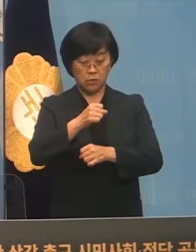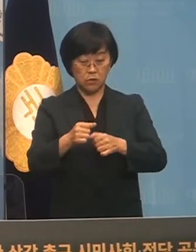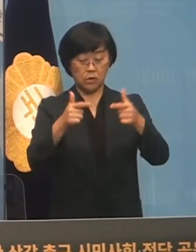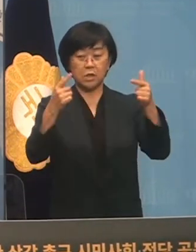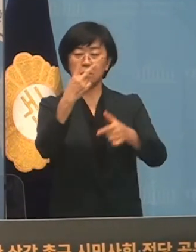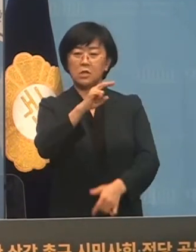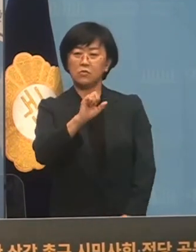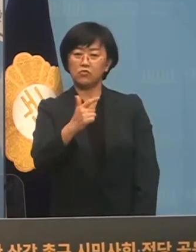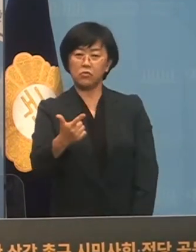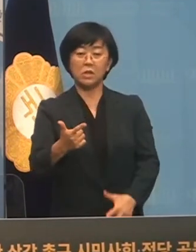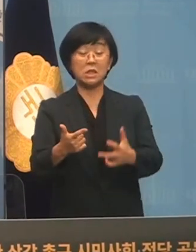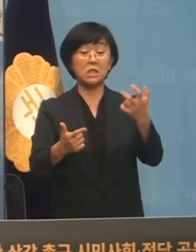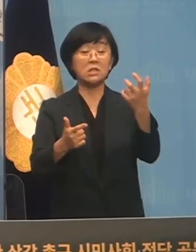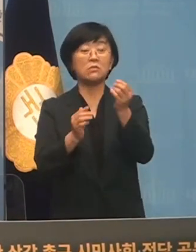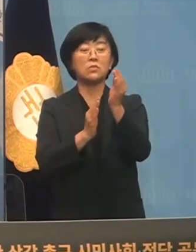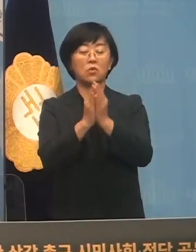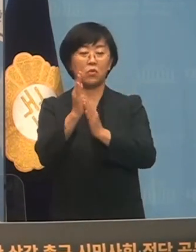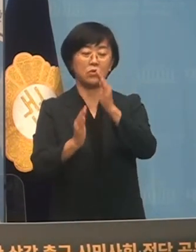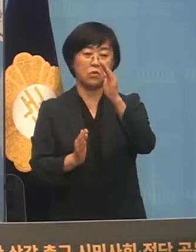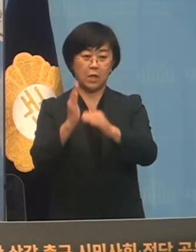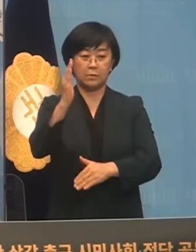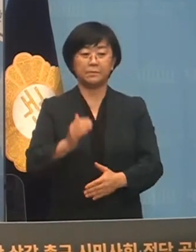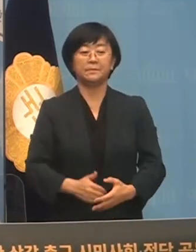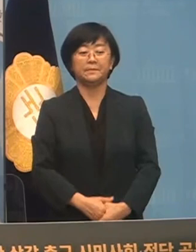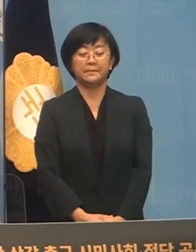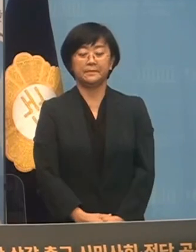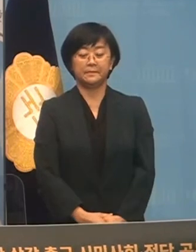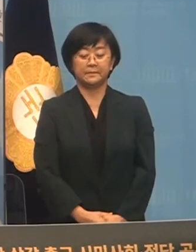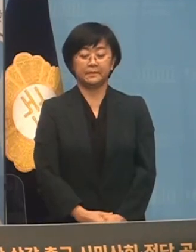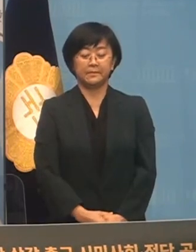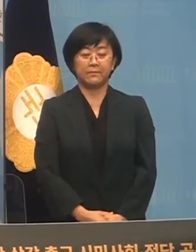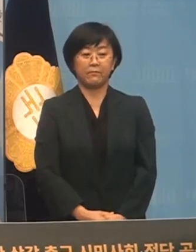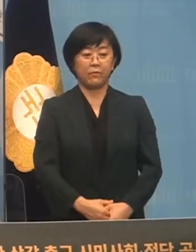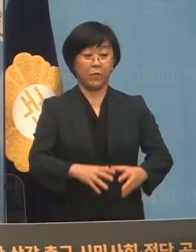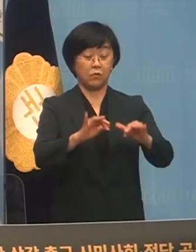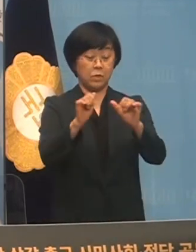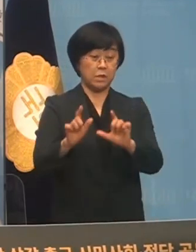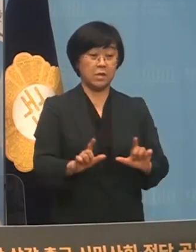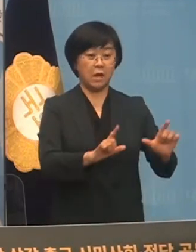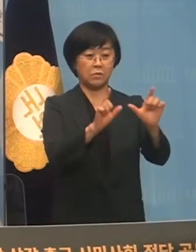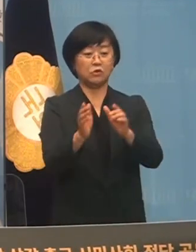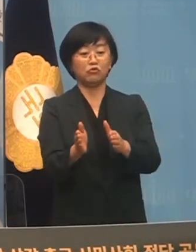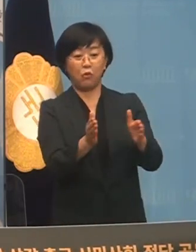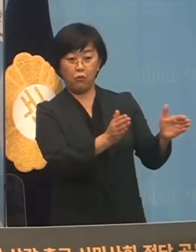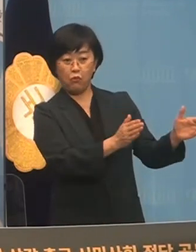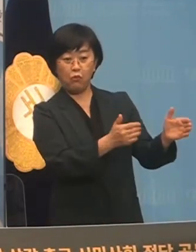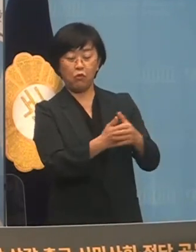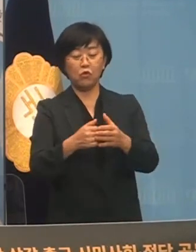2026년에는 70조 원을 넘어서게 됩니다. 민생을 지루하고